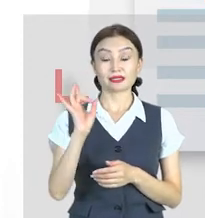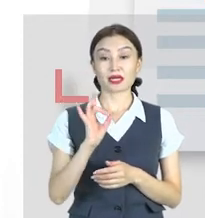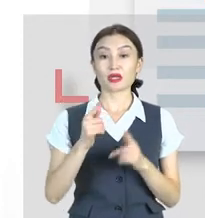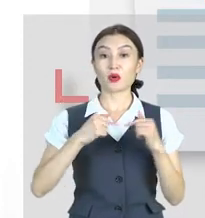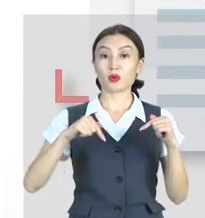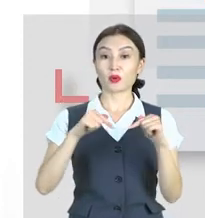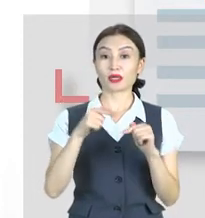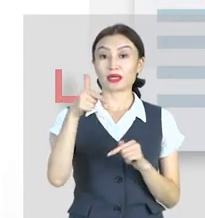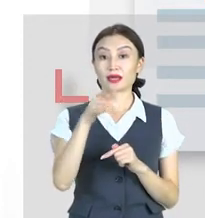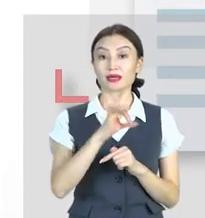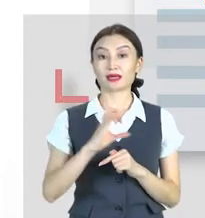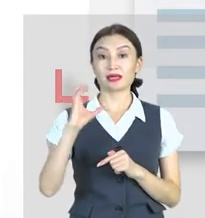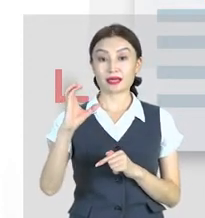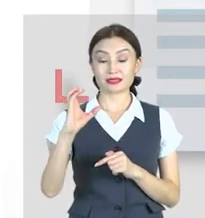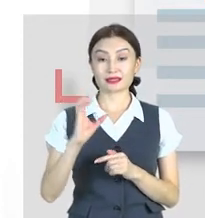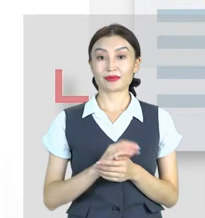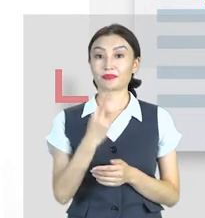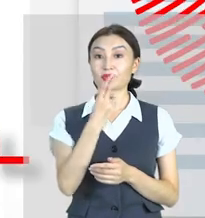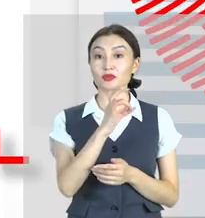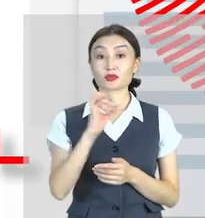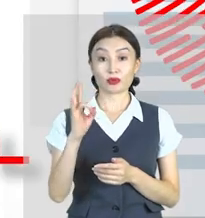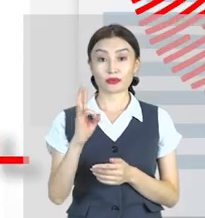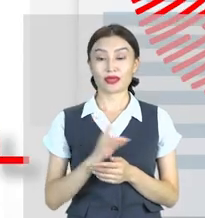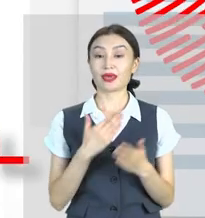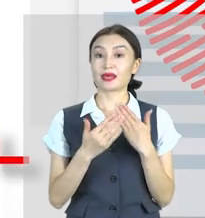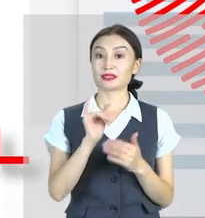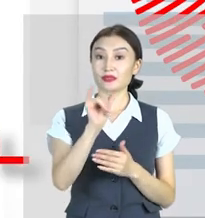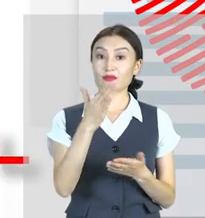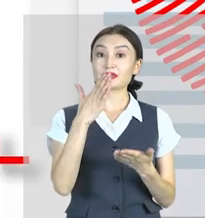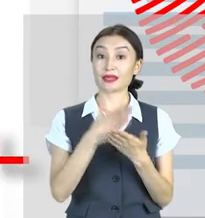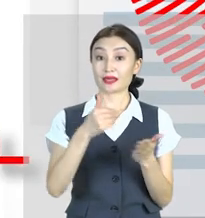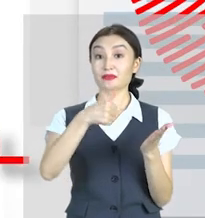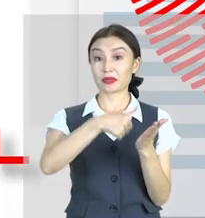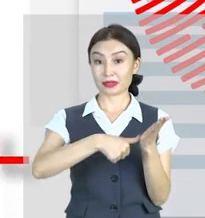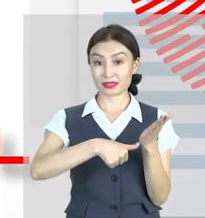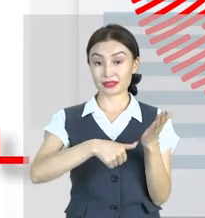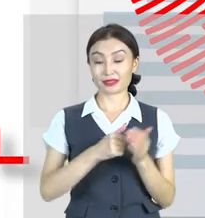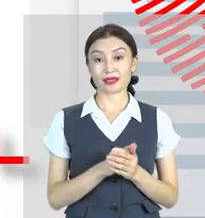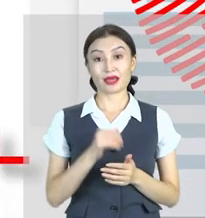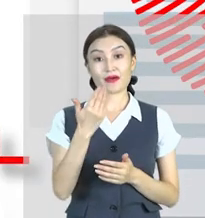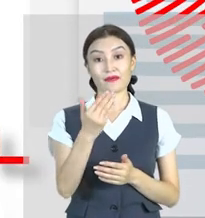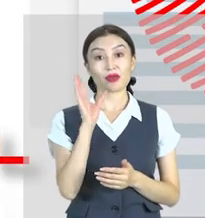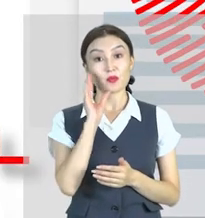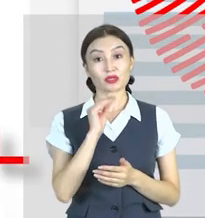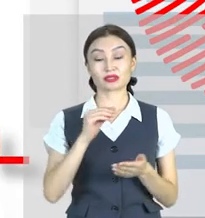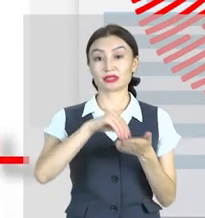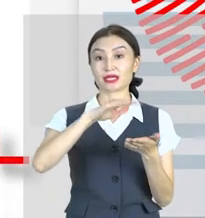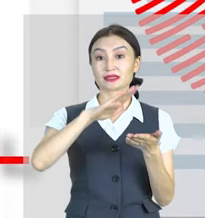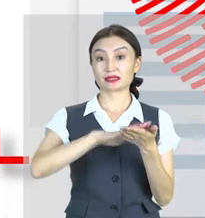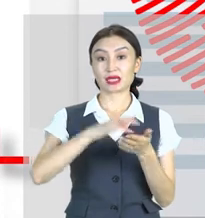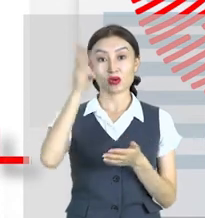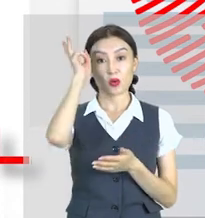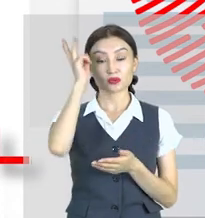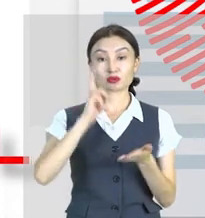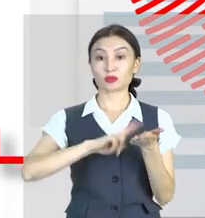органах Государственной регистрационной службы, в ЦОНах. Если у вас есть биометрическая регистрация, вы можете встать на консульский